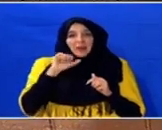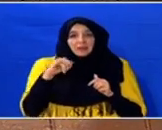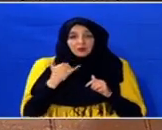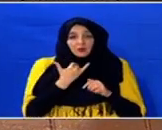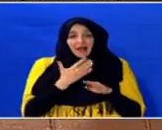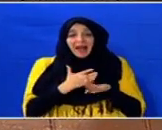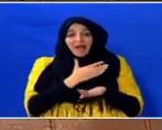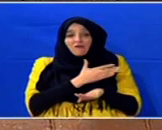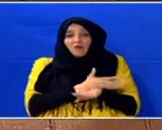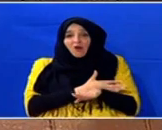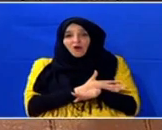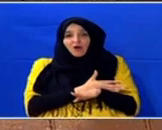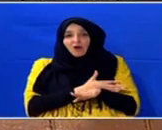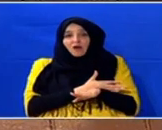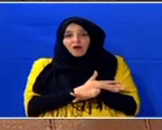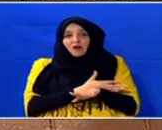قبل يعني